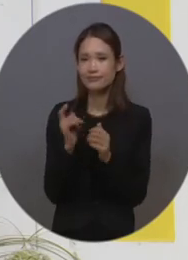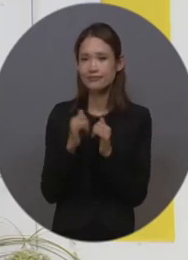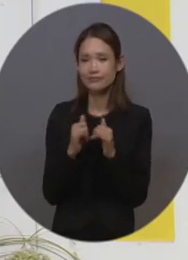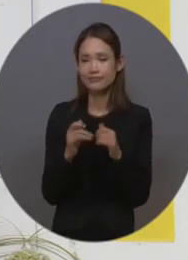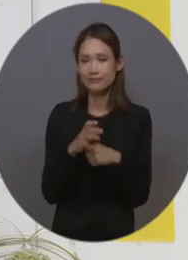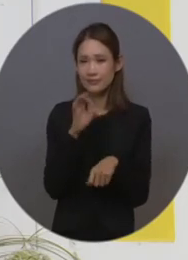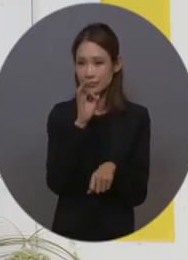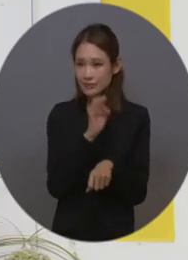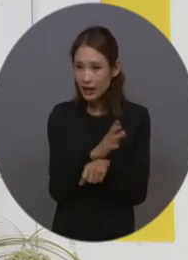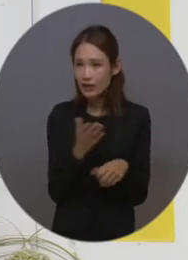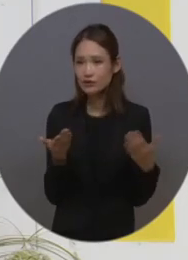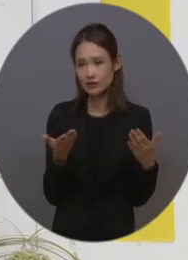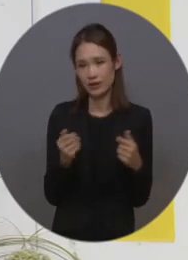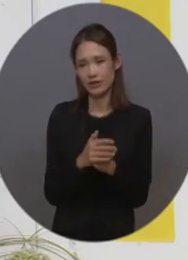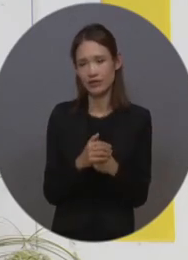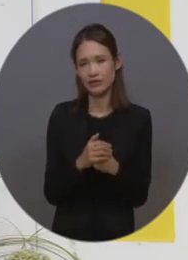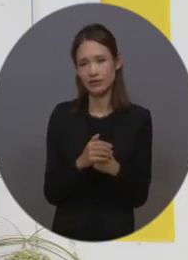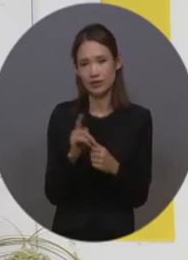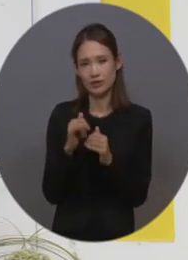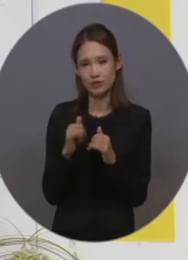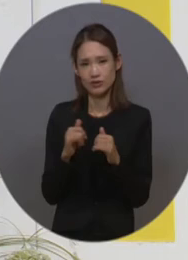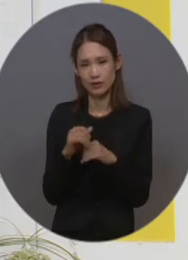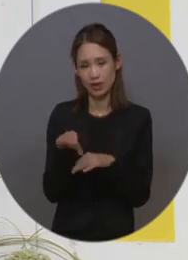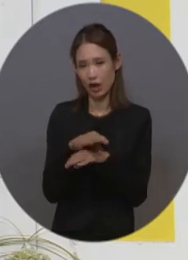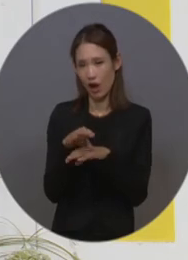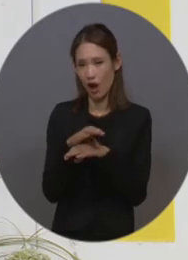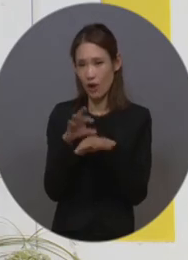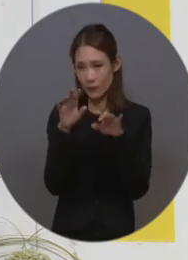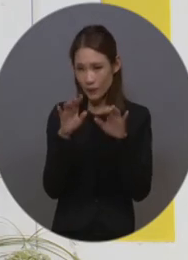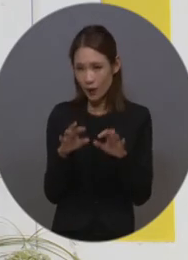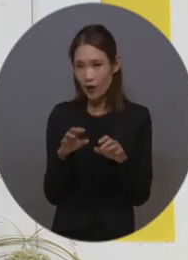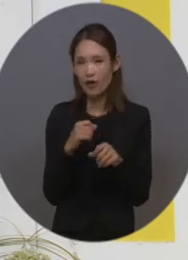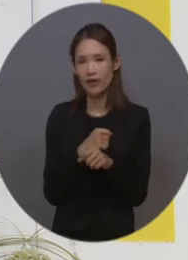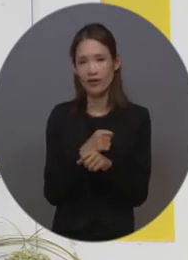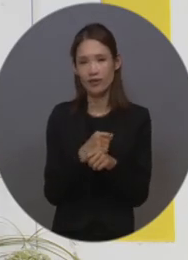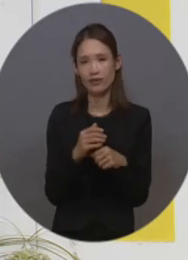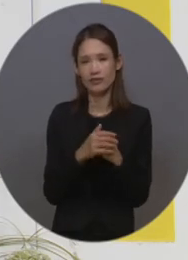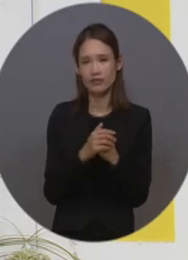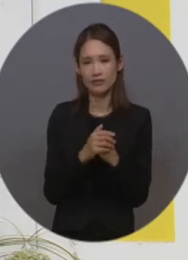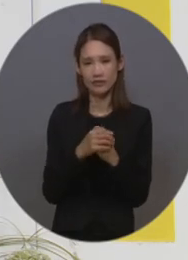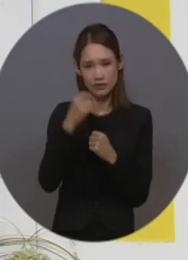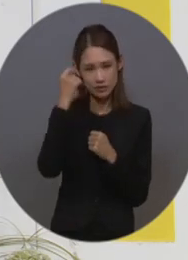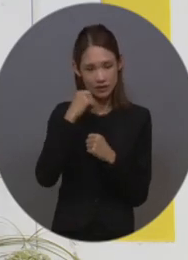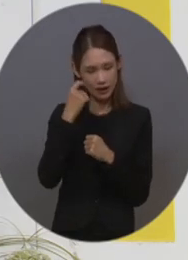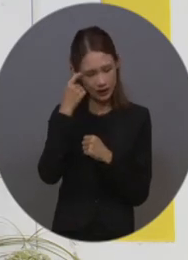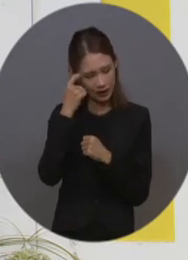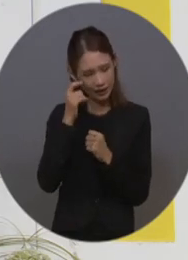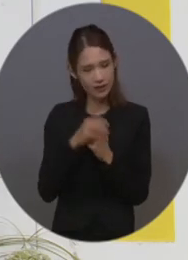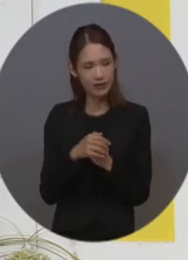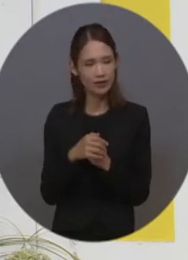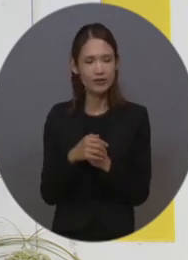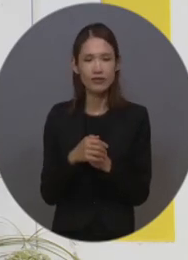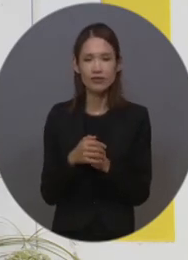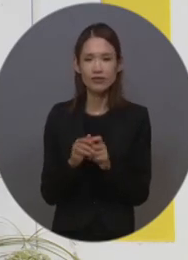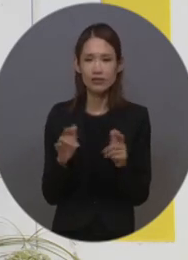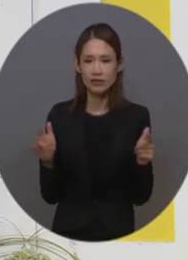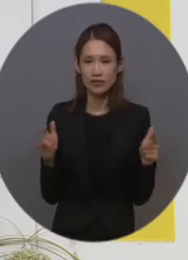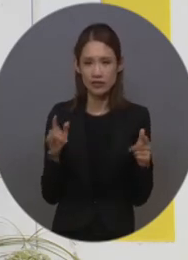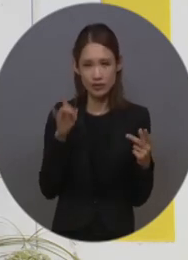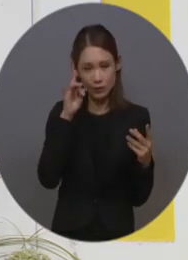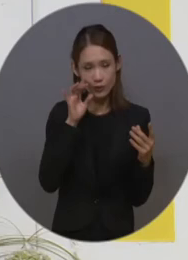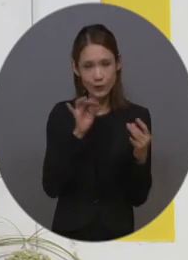분들은 단순 작업을 하시고 네. 또 어떤 분들은 컴퓨터를 하시는데 네. 그분들이 어떻게 느끼고 생각하는지 네. 그런 거를 많이